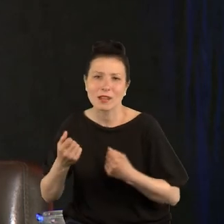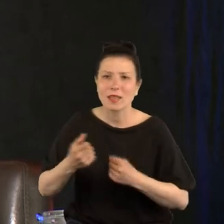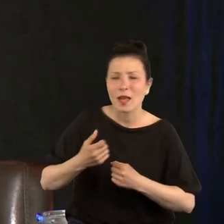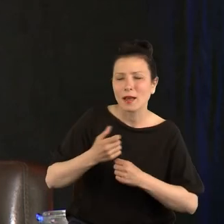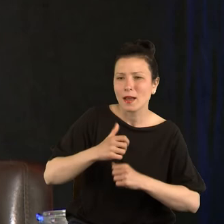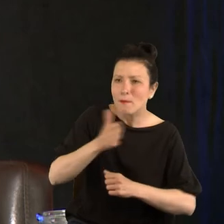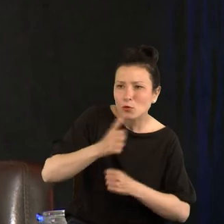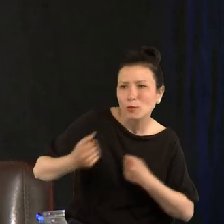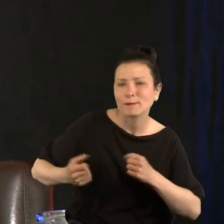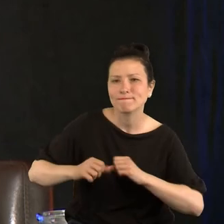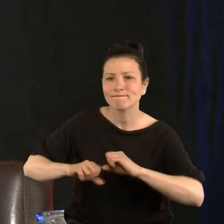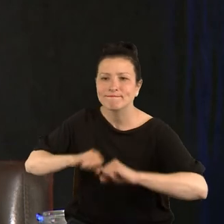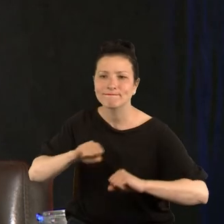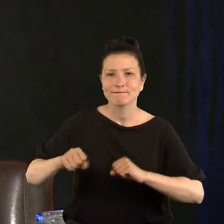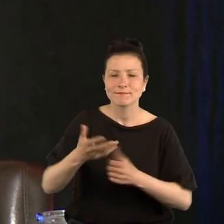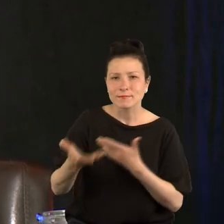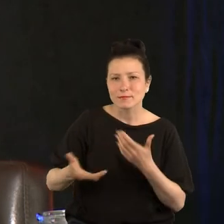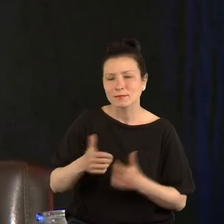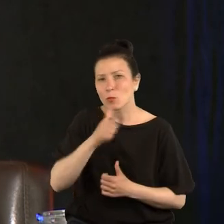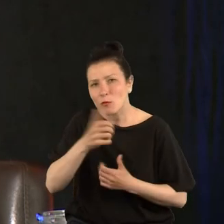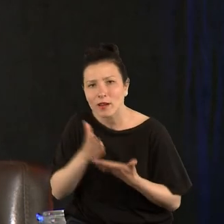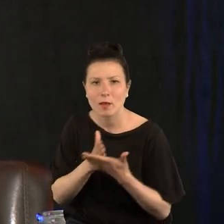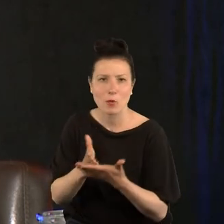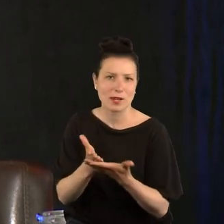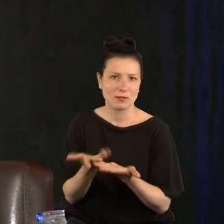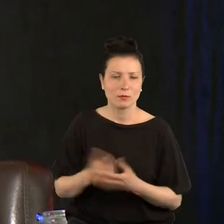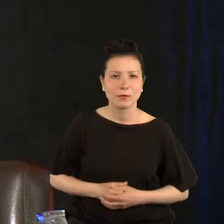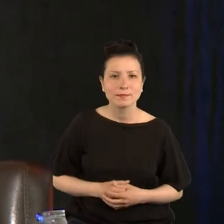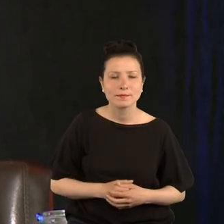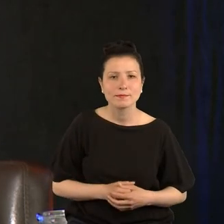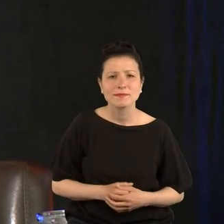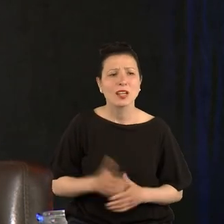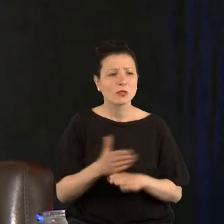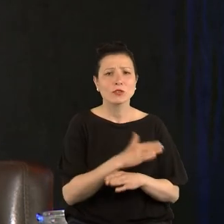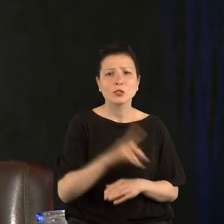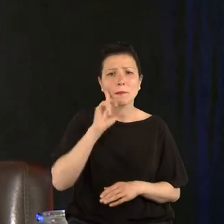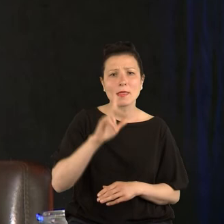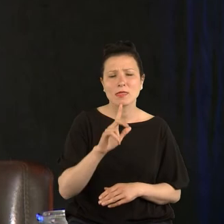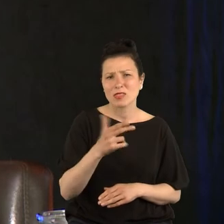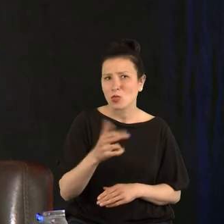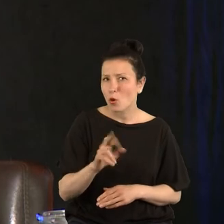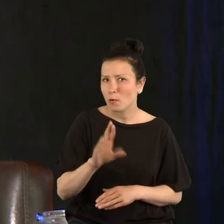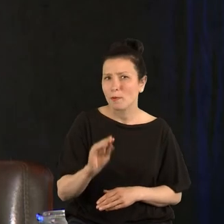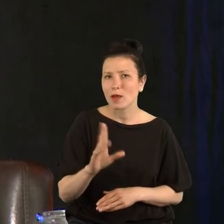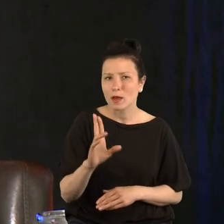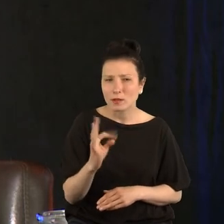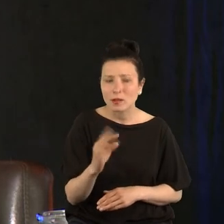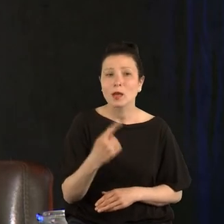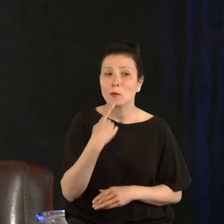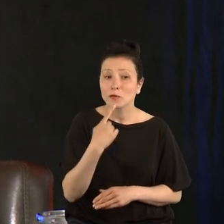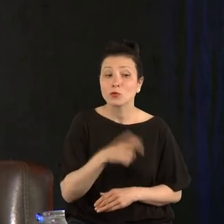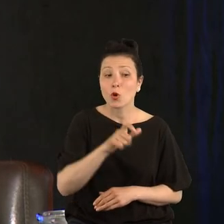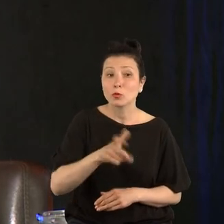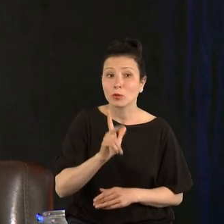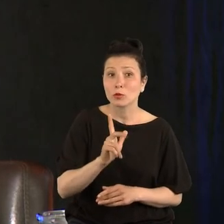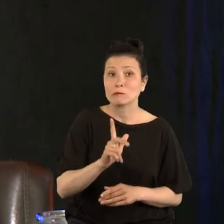przepychanie. I to, czym też tutaj wcześniej pan Norbert powiedział, że to też jest trochę to, że jeżeli chodzi o tych wchodzących na rynek